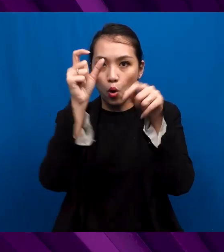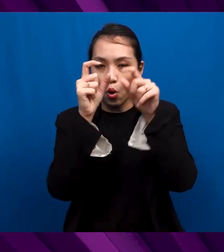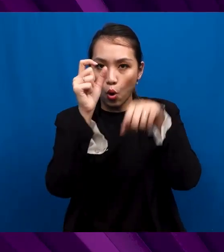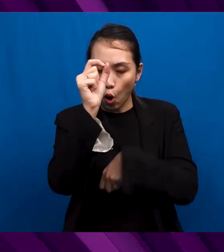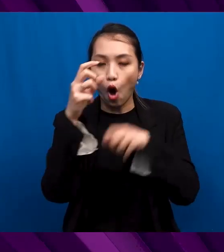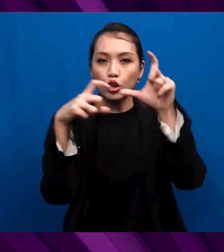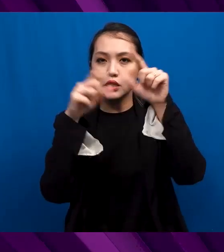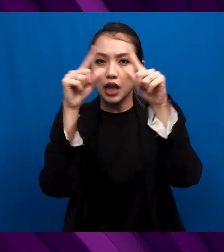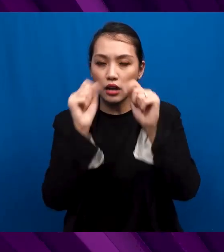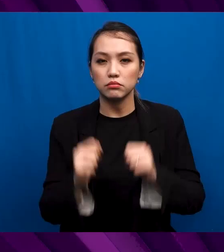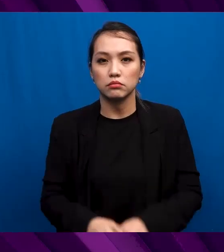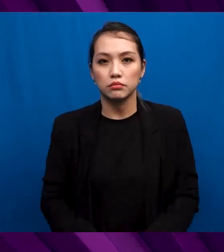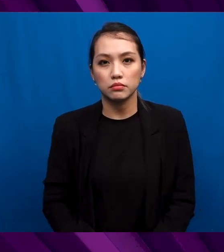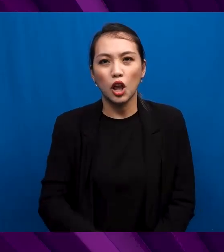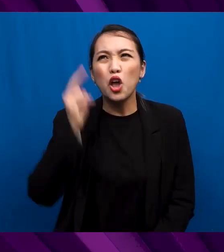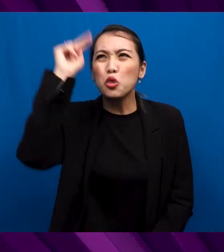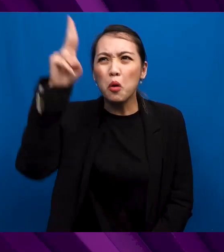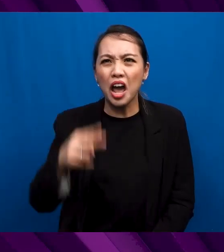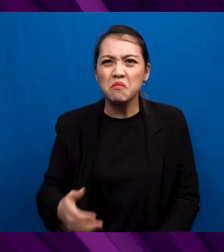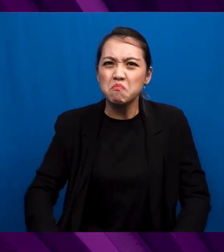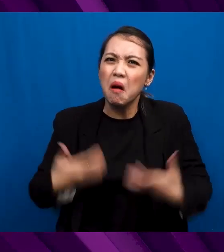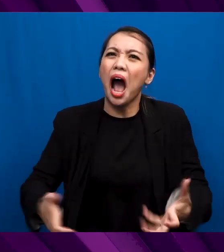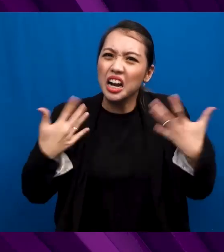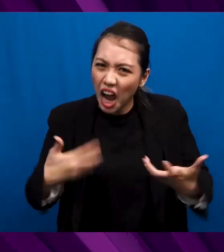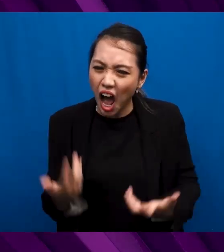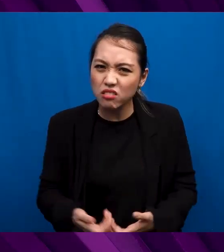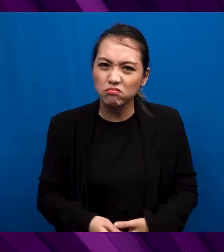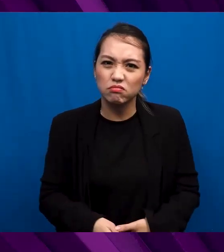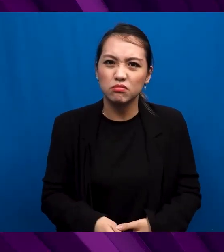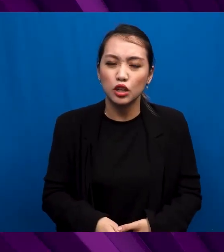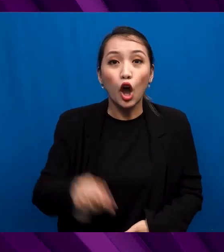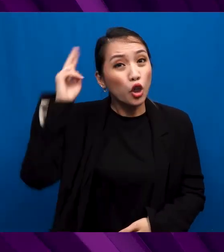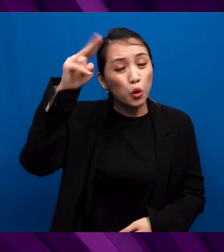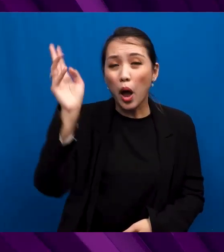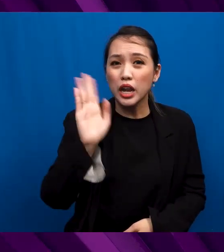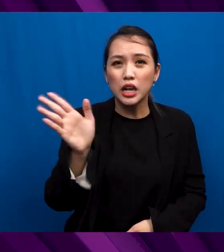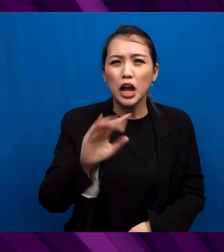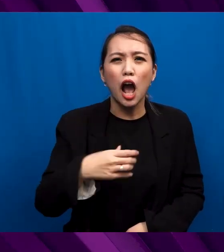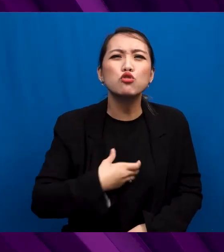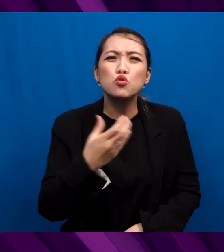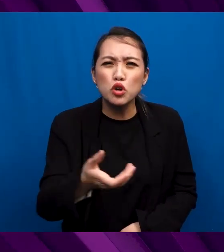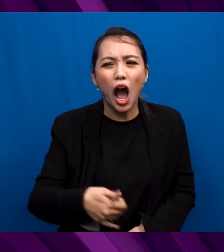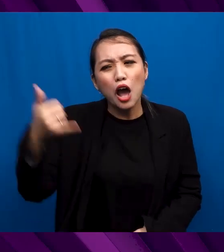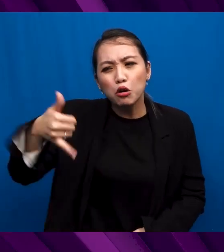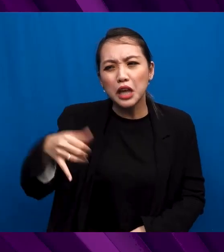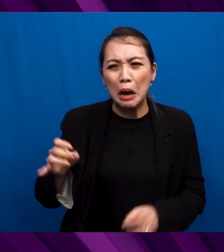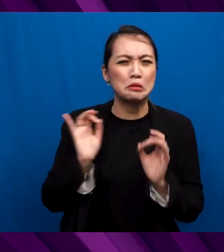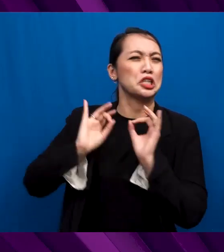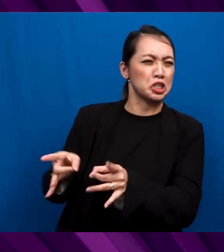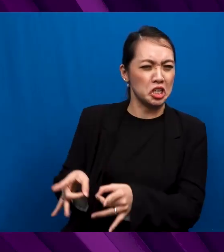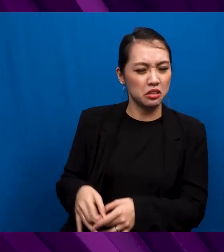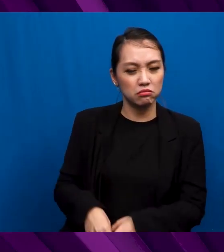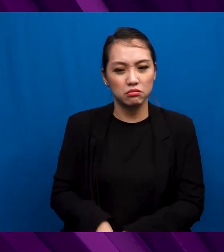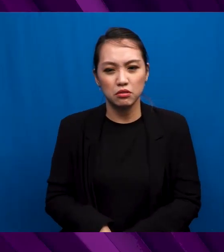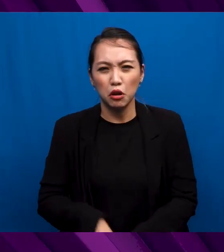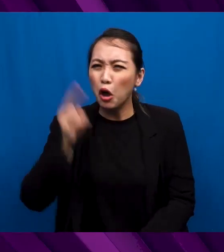Tuhan sangat-sangat menentang dosa kebencian. Hati-hati dengan dosa benci. Orang kepahitan akan mencoret